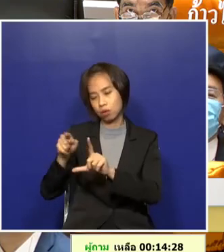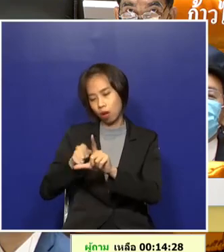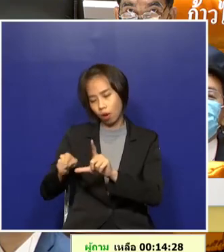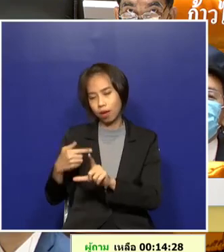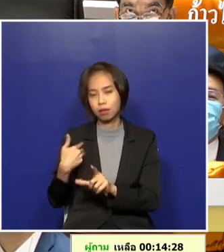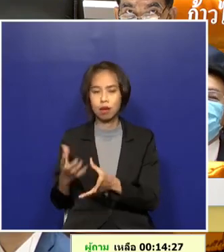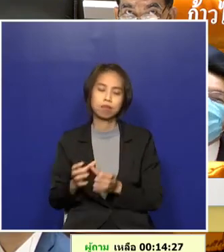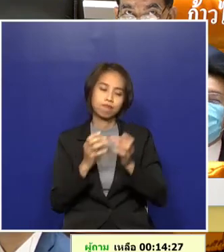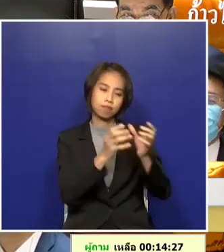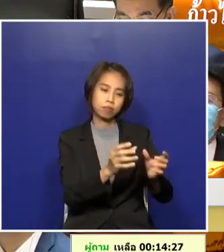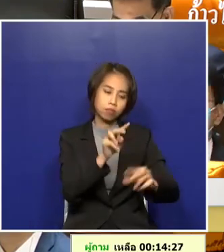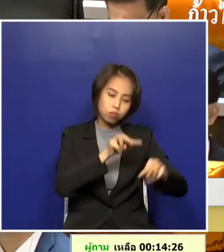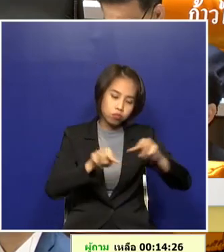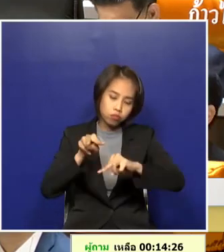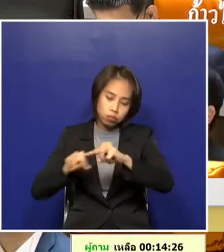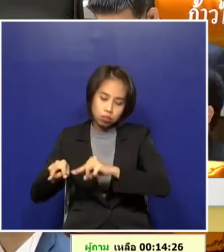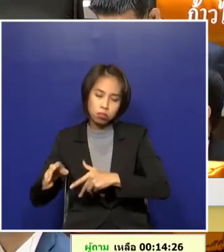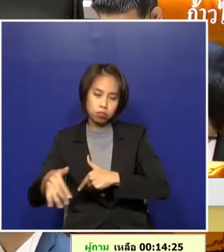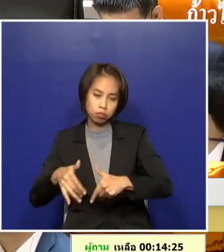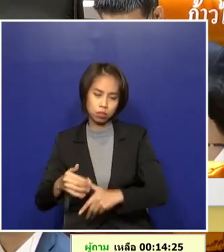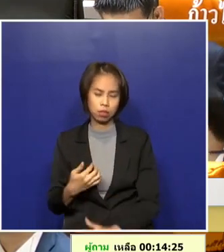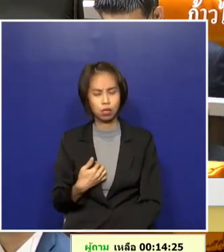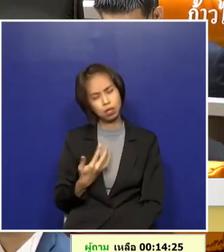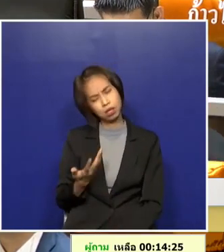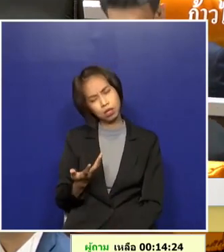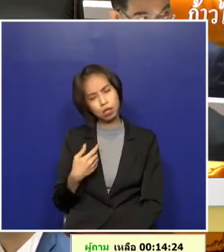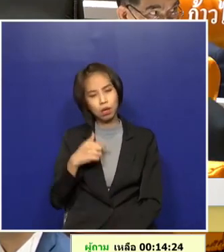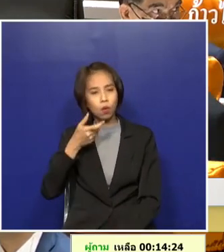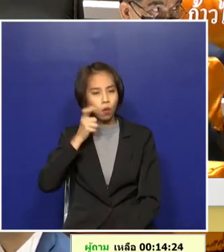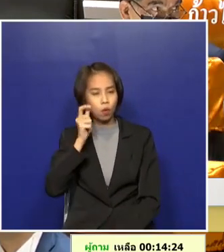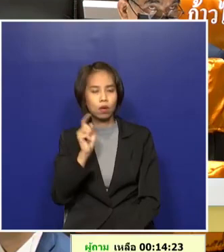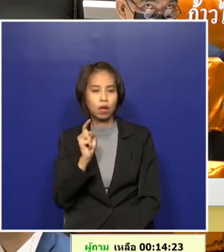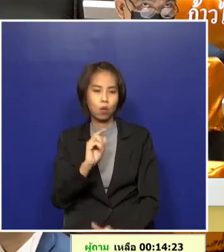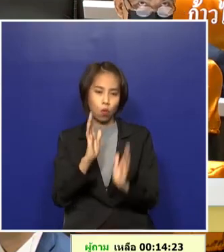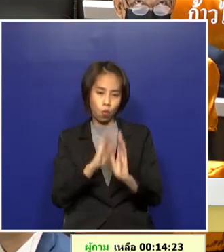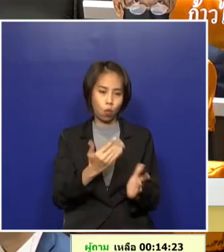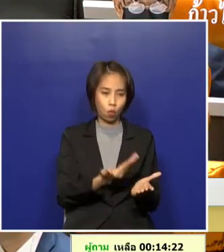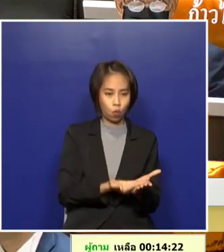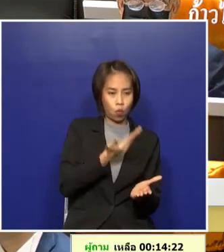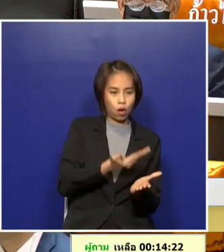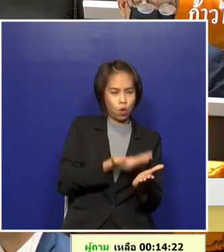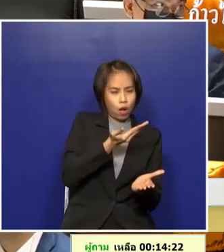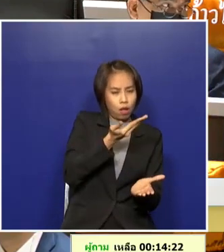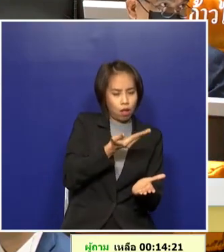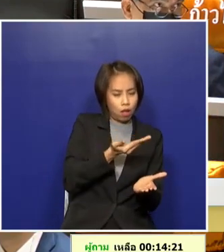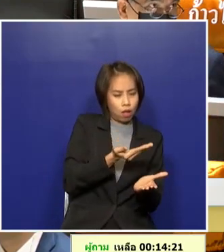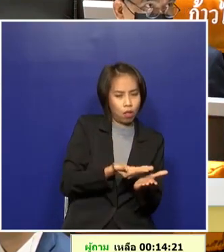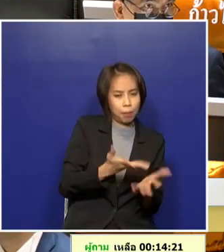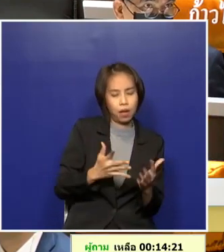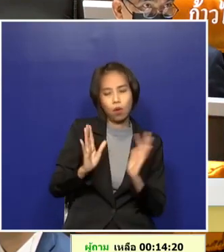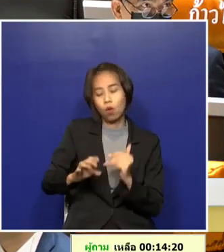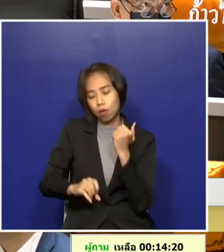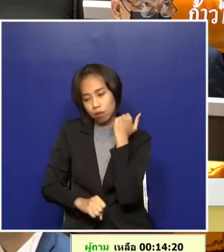บางนาเนี่ยก็ไปเจอคำถามคล้ายกันครับตอนนี้คนรวยก็เริ่มจะไม่รวยเท่าไหร่แล้วคนจนเนี่ยไม่ต้องพูดถึงน